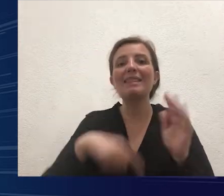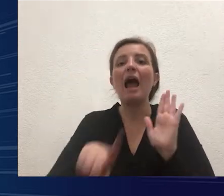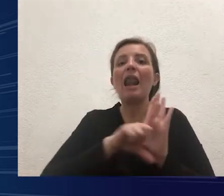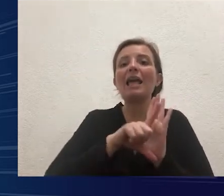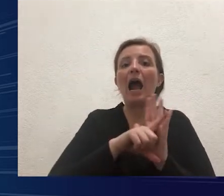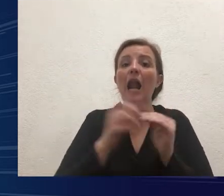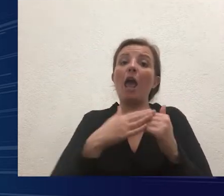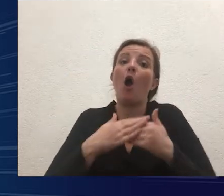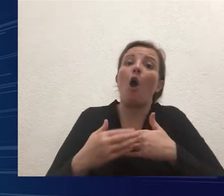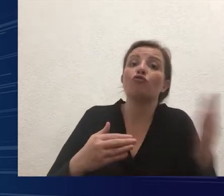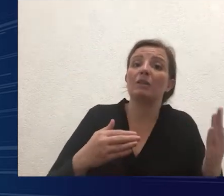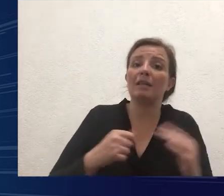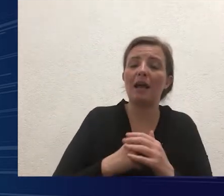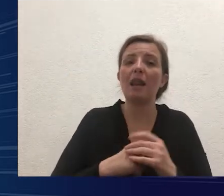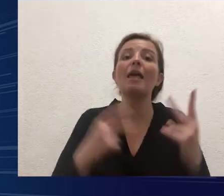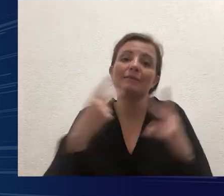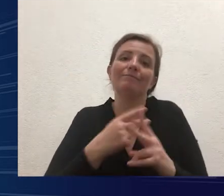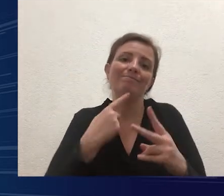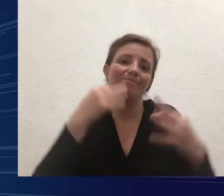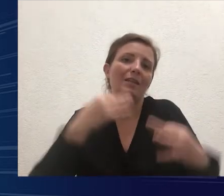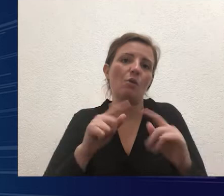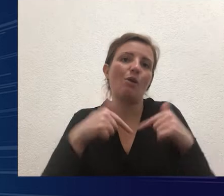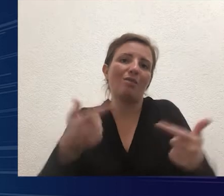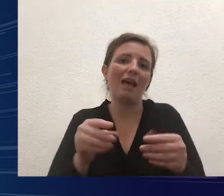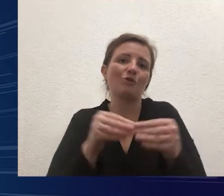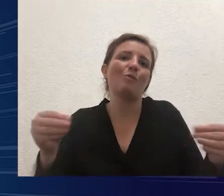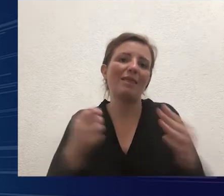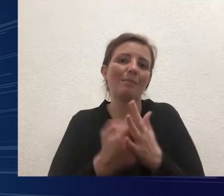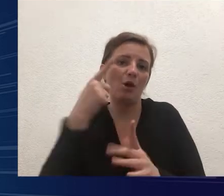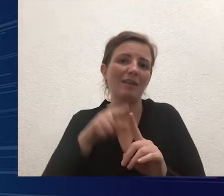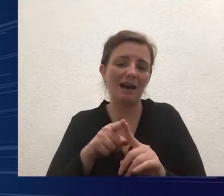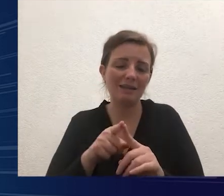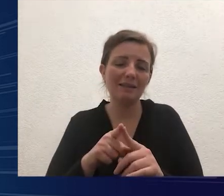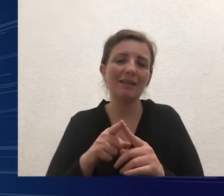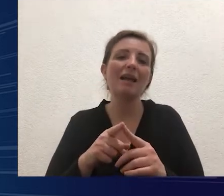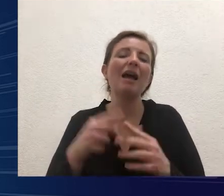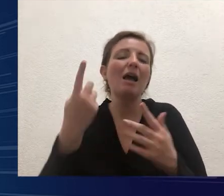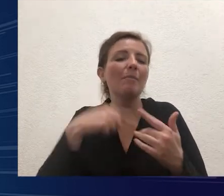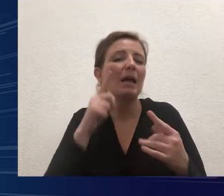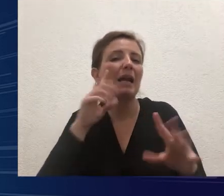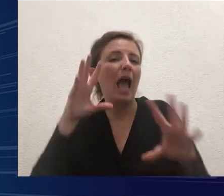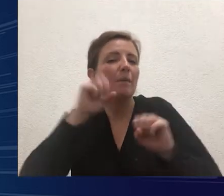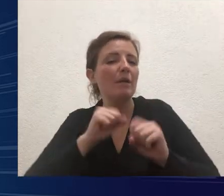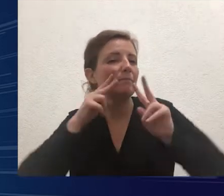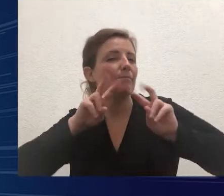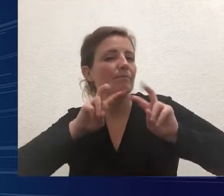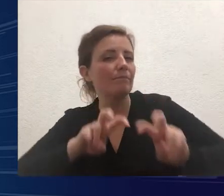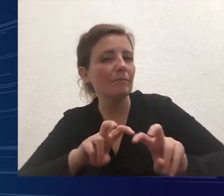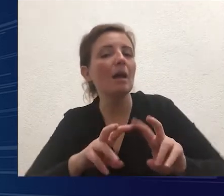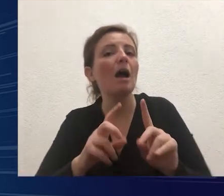legale occidentale fornisce certamente degli strumenti importanti per